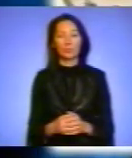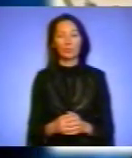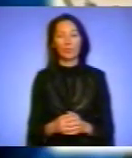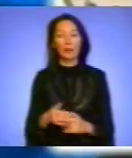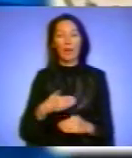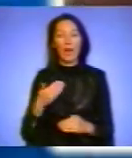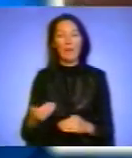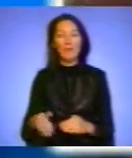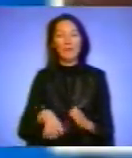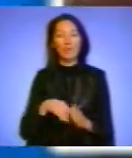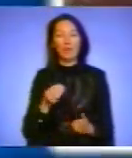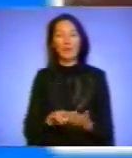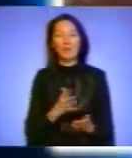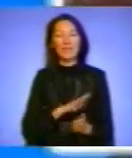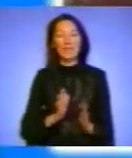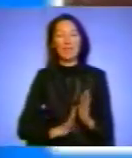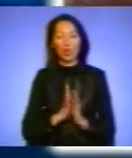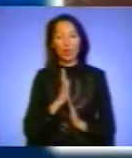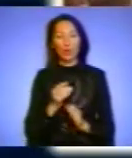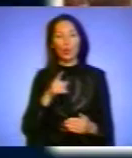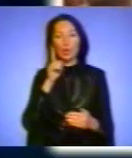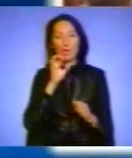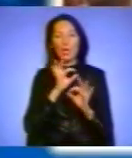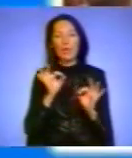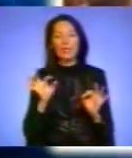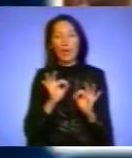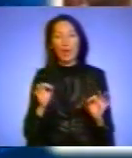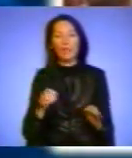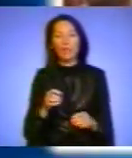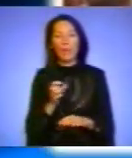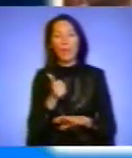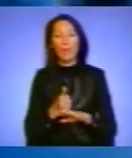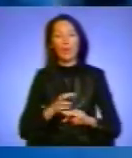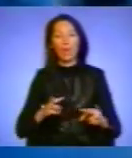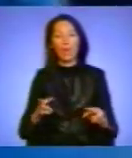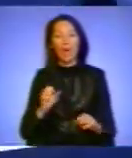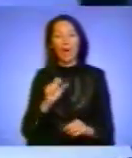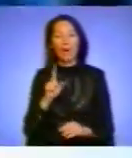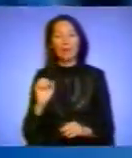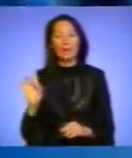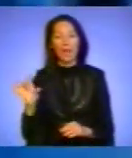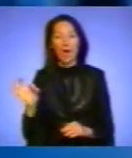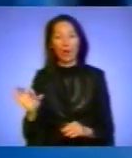Після виборів ціни не зростуть, запевнив українців прем'єр-міністр Микола Азаров.